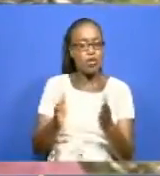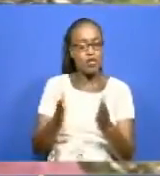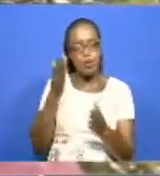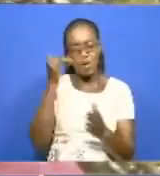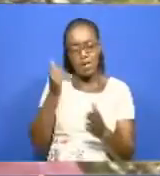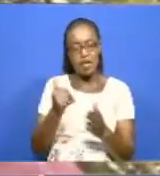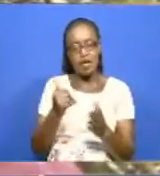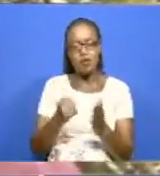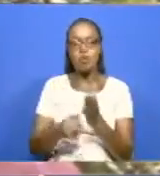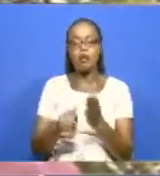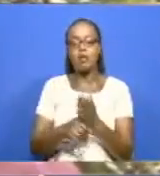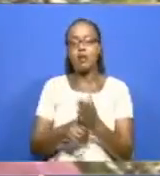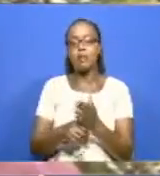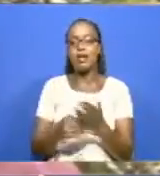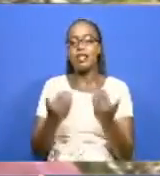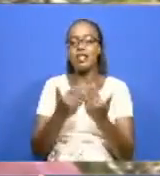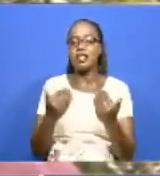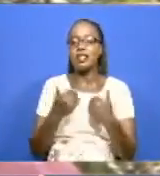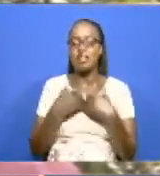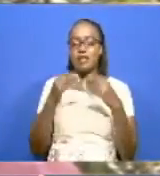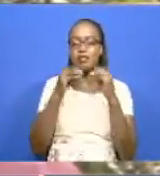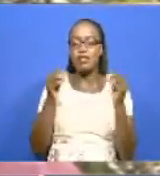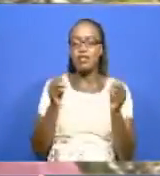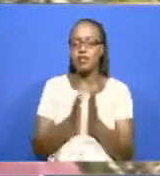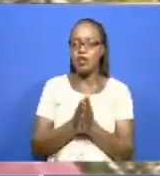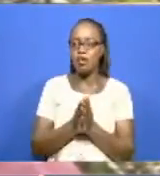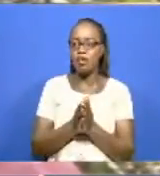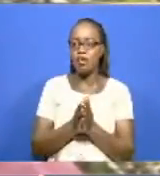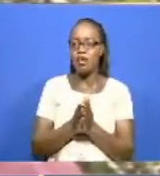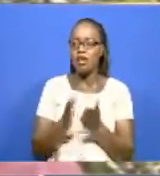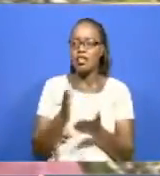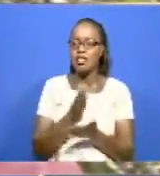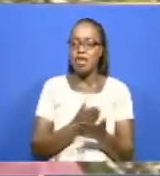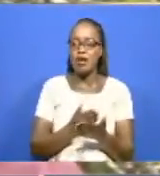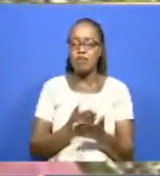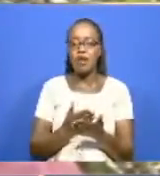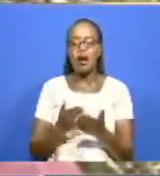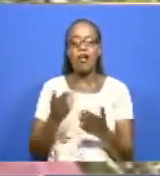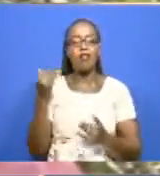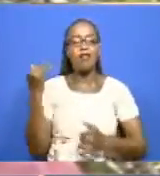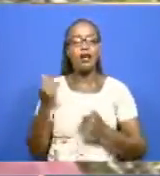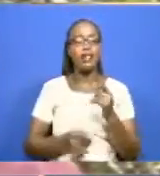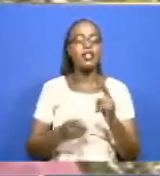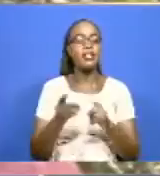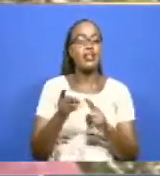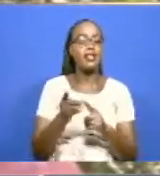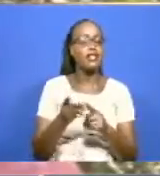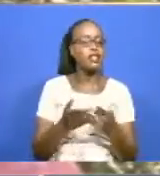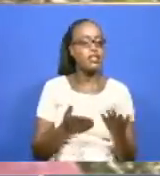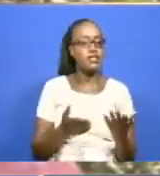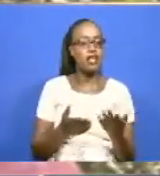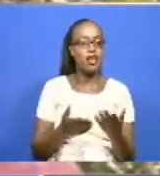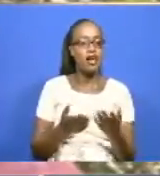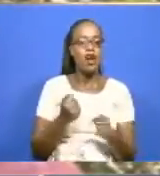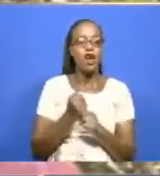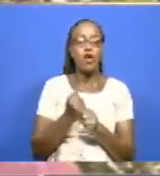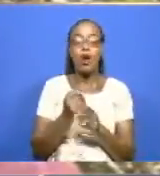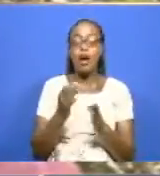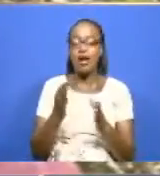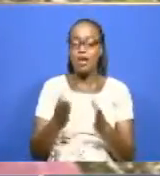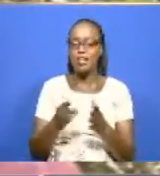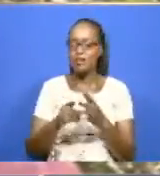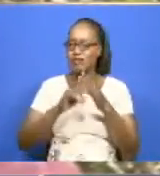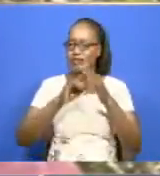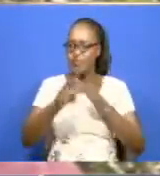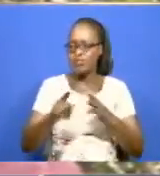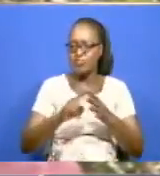stock. Stocks zile tulikuwa nazo, zingine zime expire. Wafanyikazi wale tulikuwa nao, wengine walitoroka na wengine